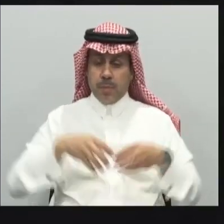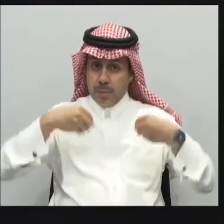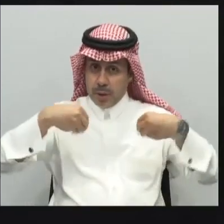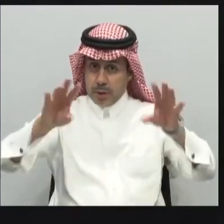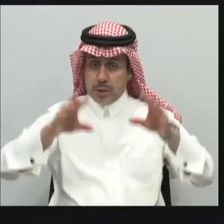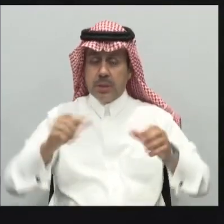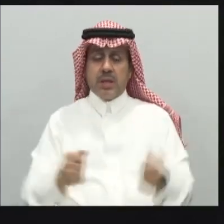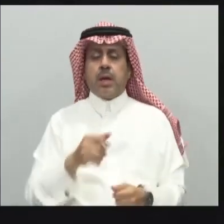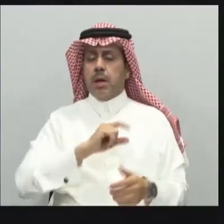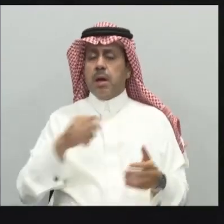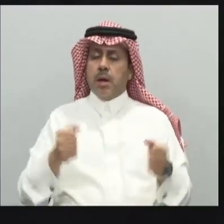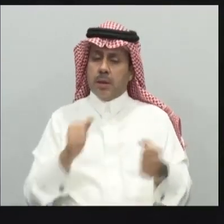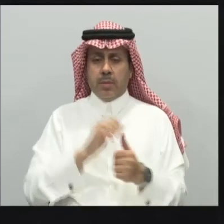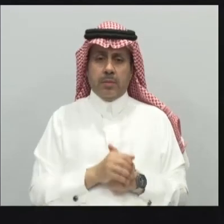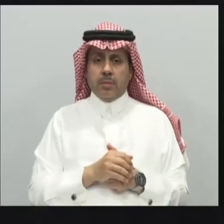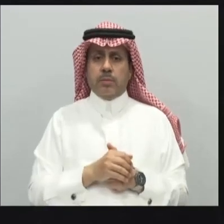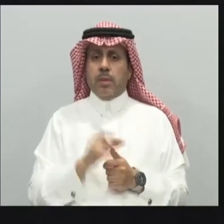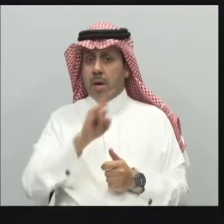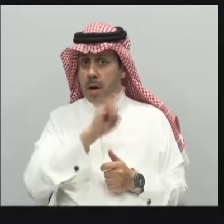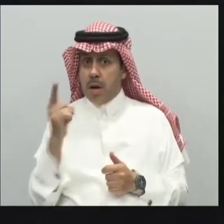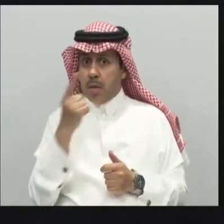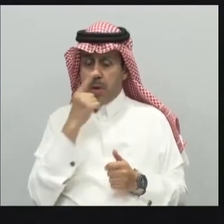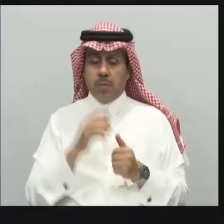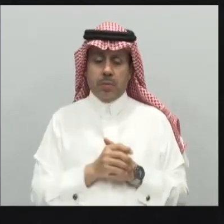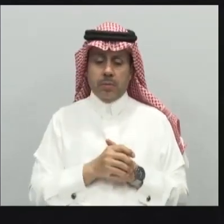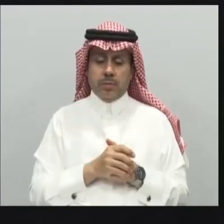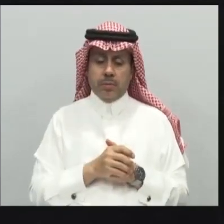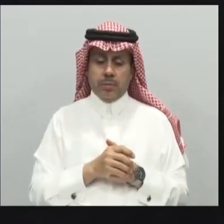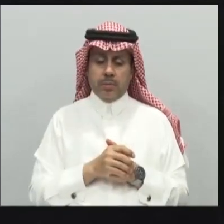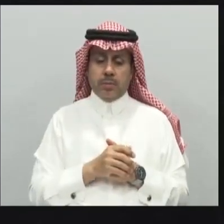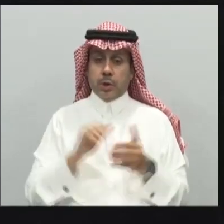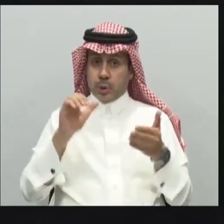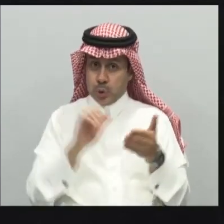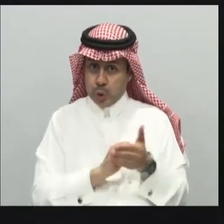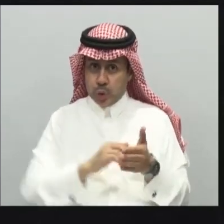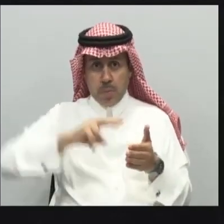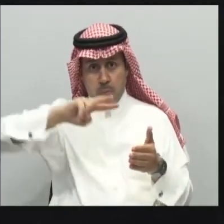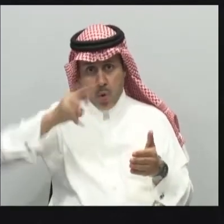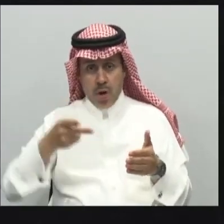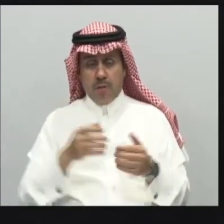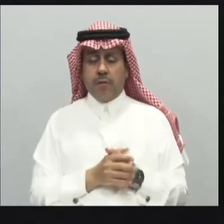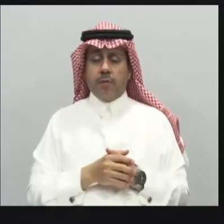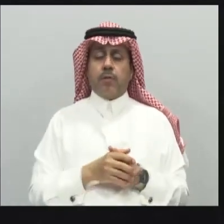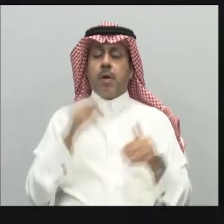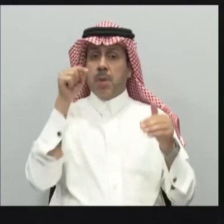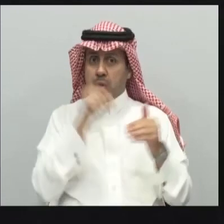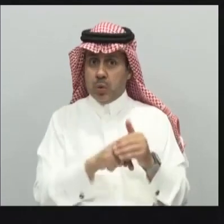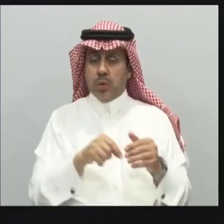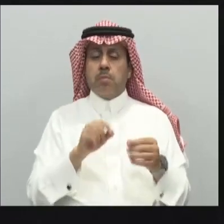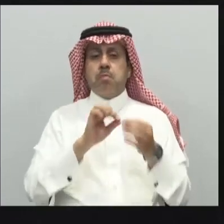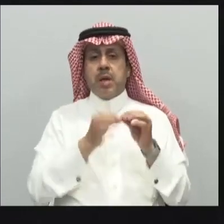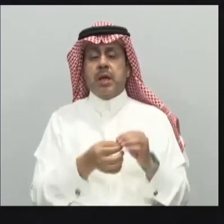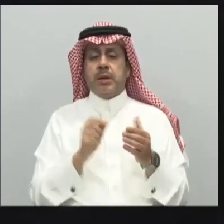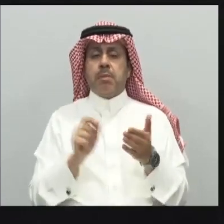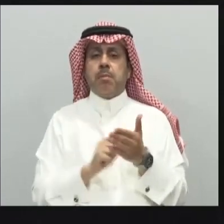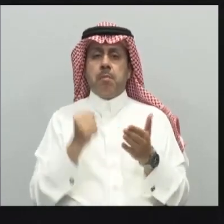فهذا شرط غير مقبول اطلاقا فهذا الشرط يخالف المقصود من عقد البيع اذا